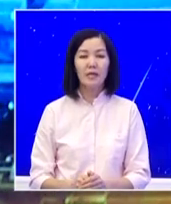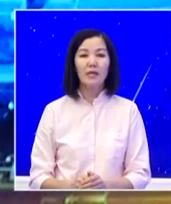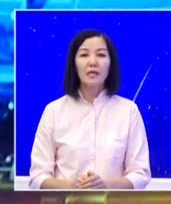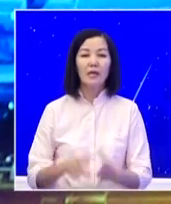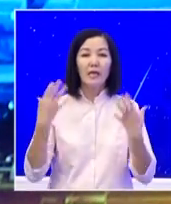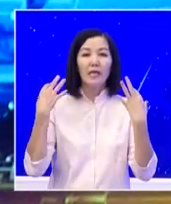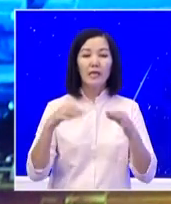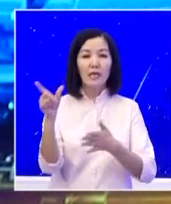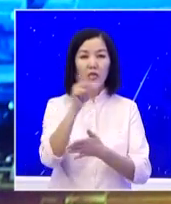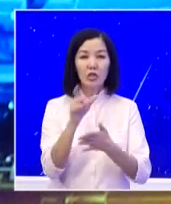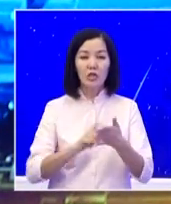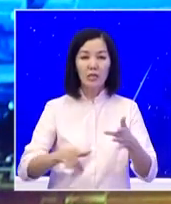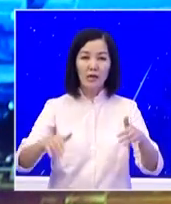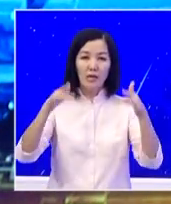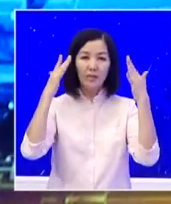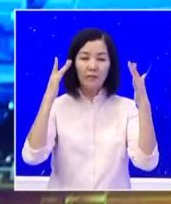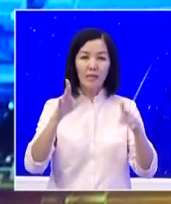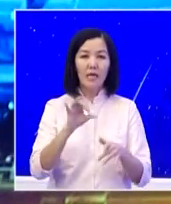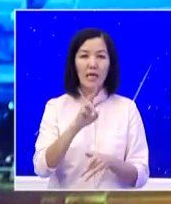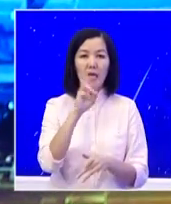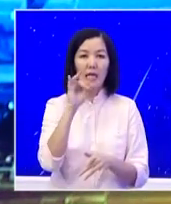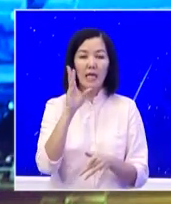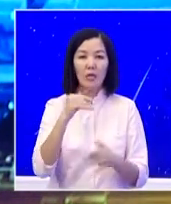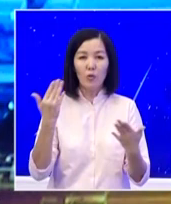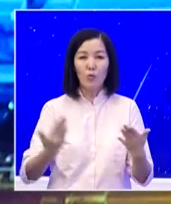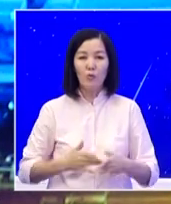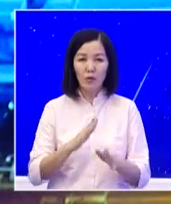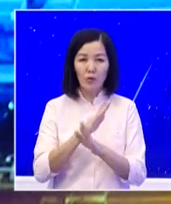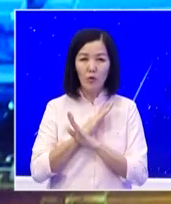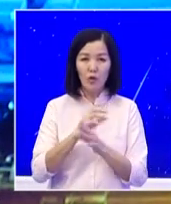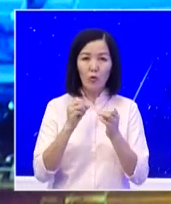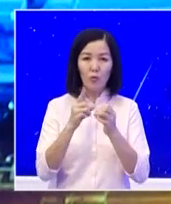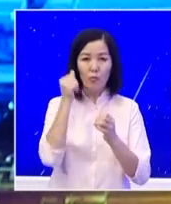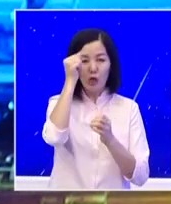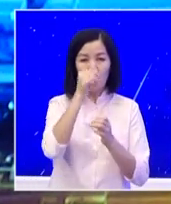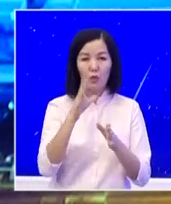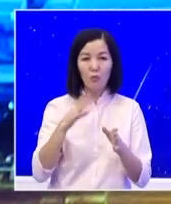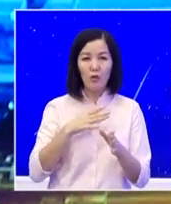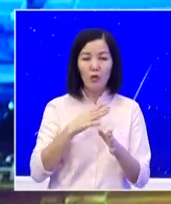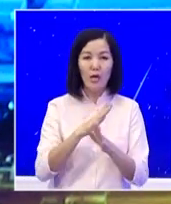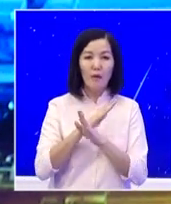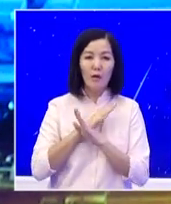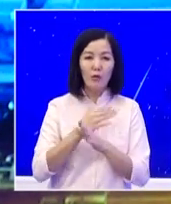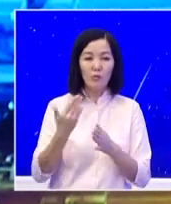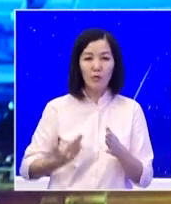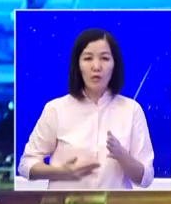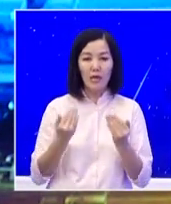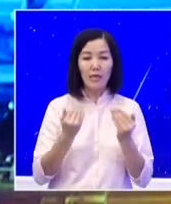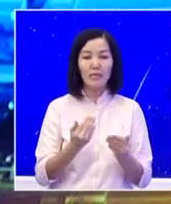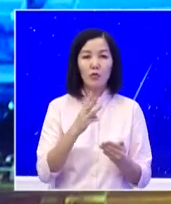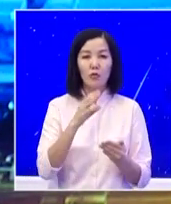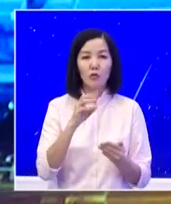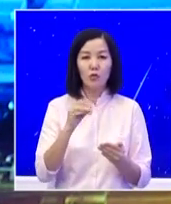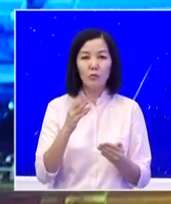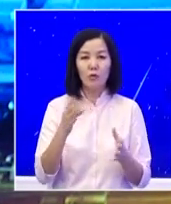Еркін жырдың аспаны. Белгілі ақын Еркін Ибытановтың өмірден өткеніне биыл 11 жыл. Марқұмның көзі тірі болса, 4 маусым